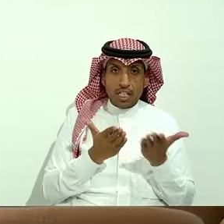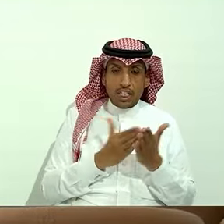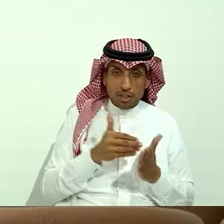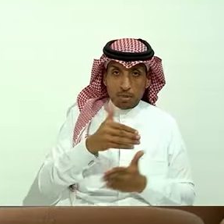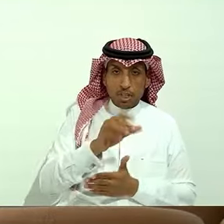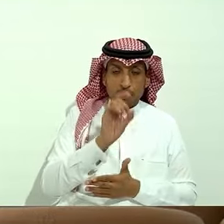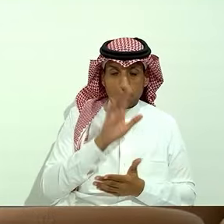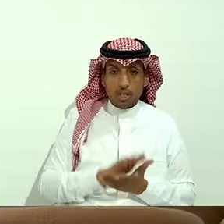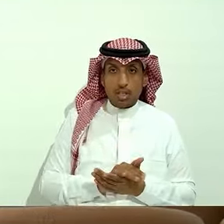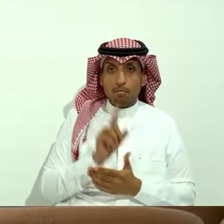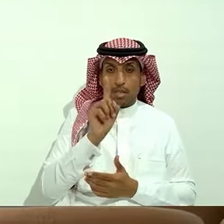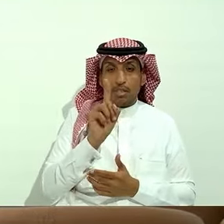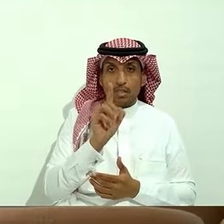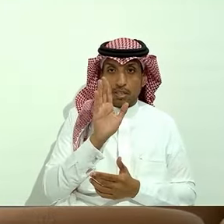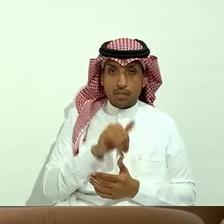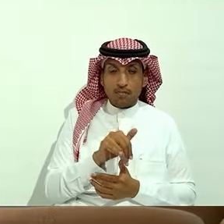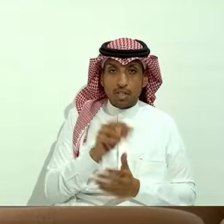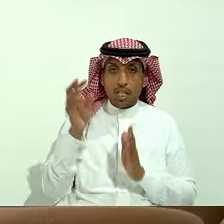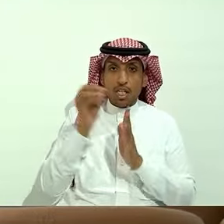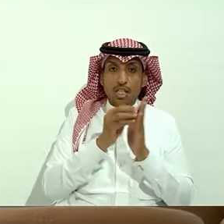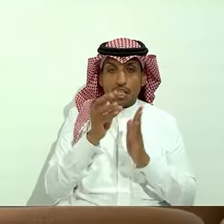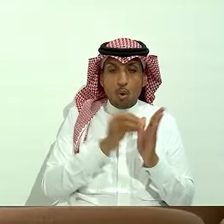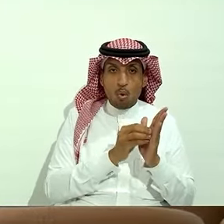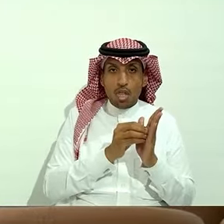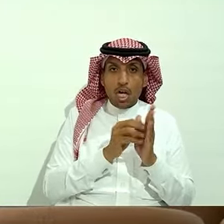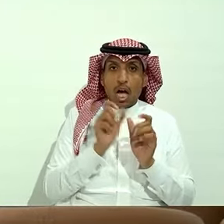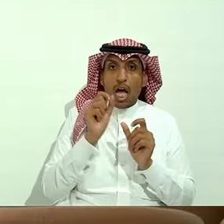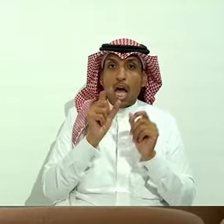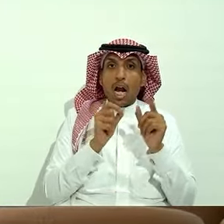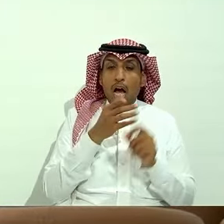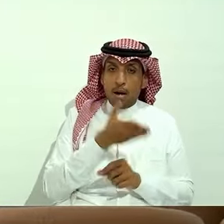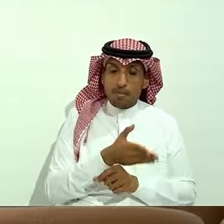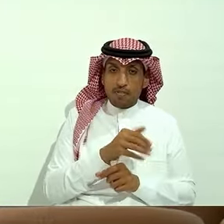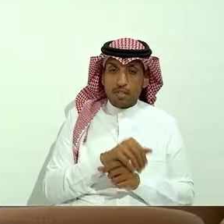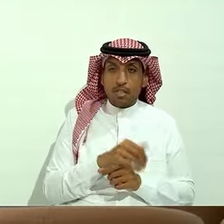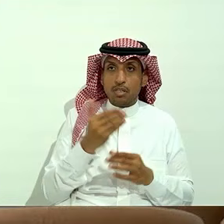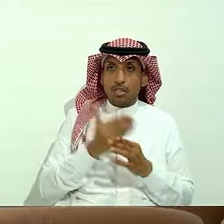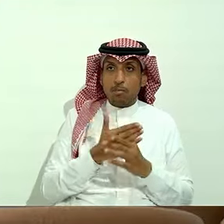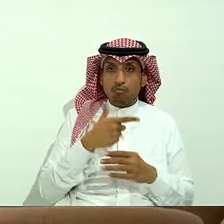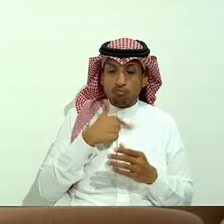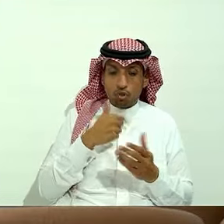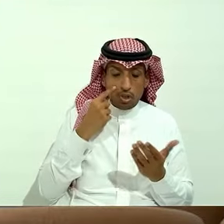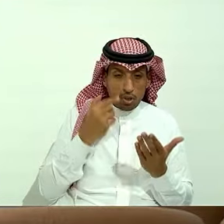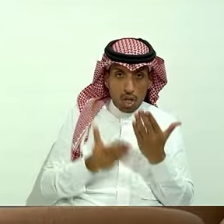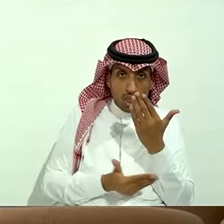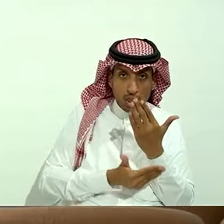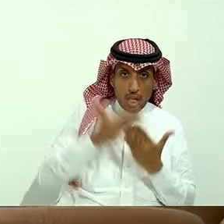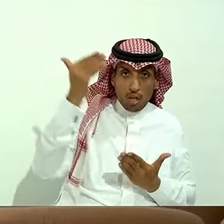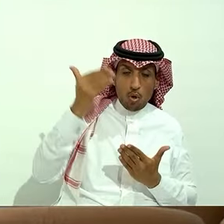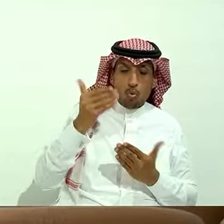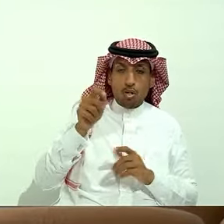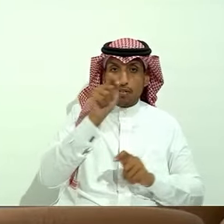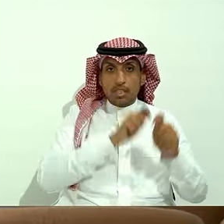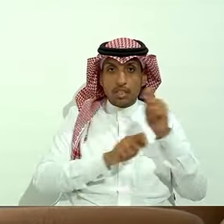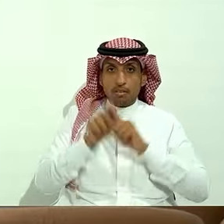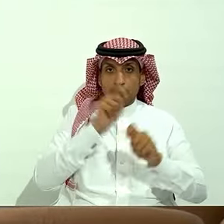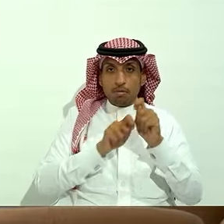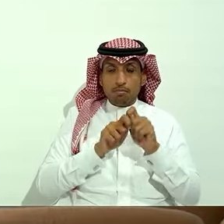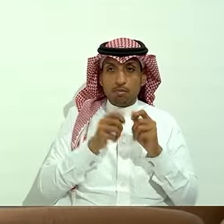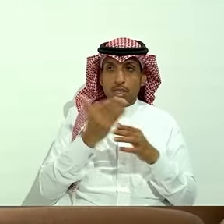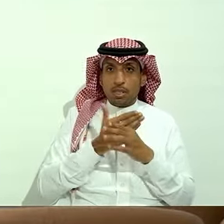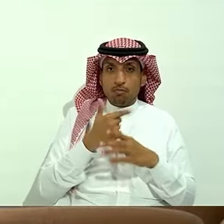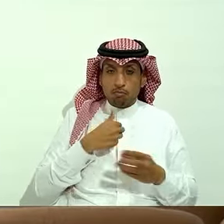الله، بس هل ممكن يكون في توثيق ديجيتال؟ بمعنى أني أنا لما أبغى أتطور للتصميم عشان